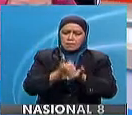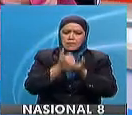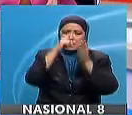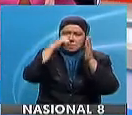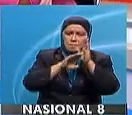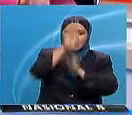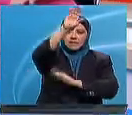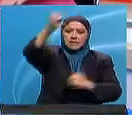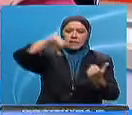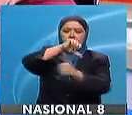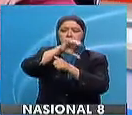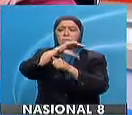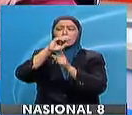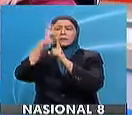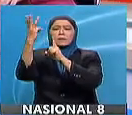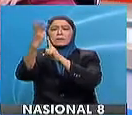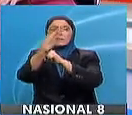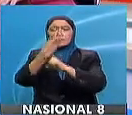sosial serta kebajikan